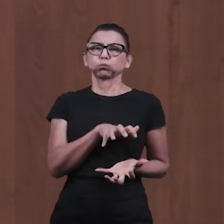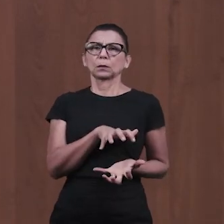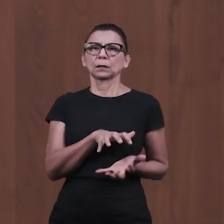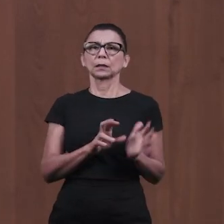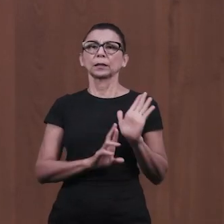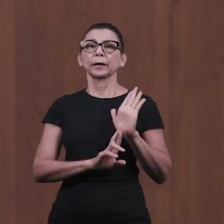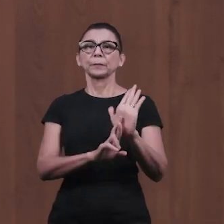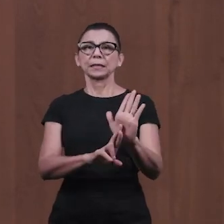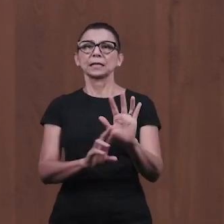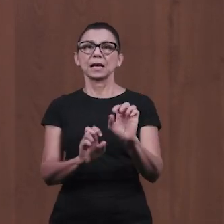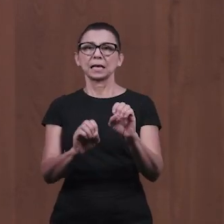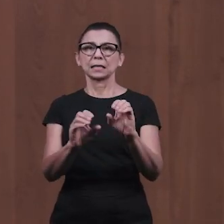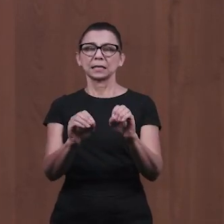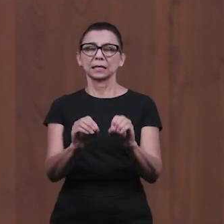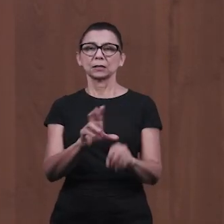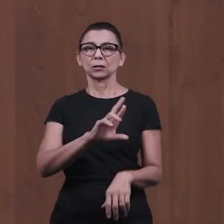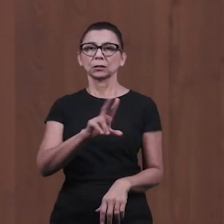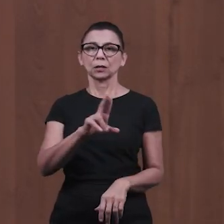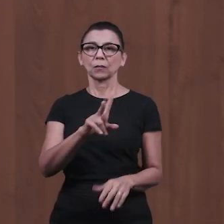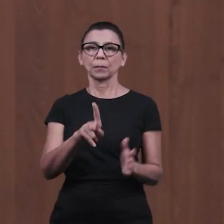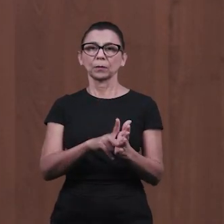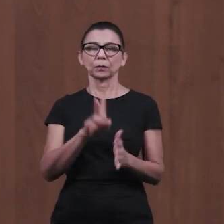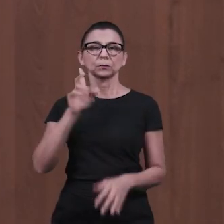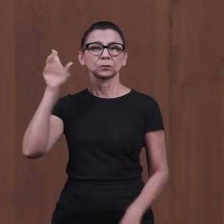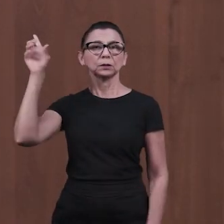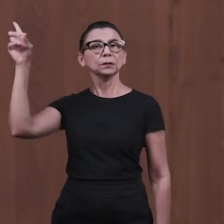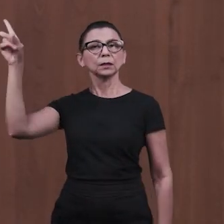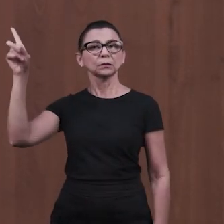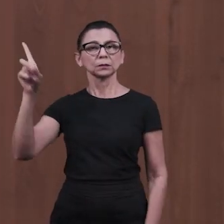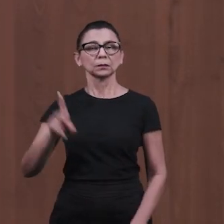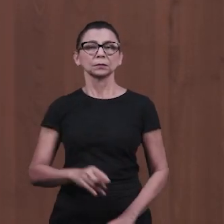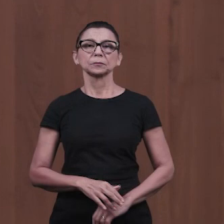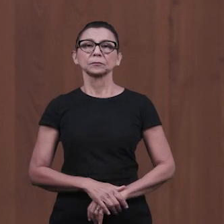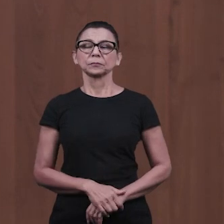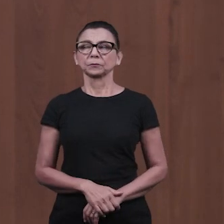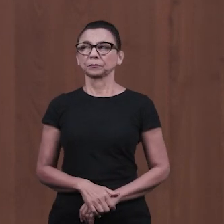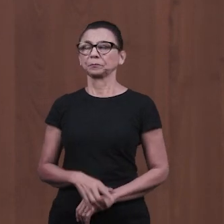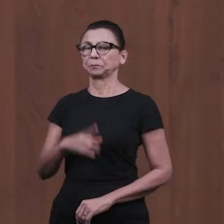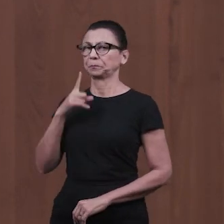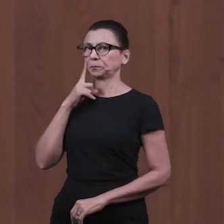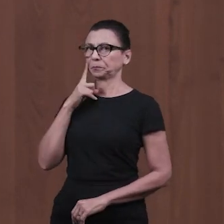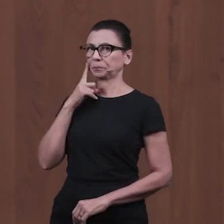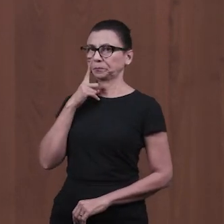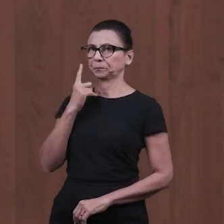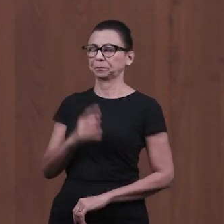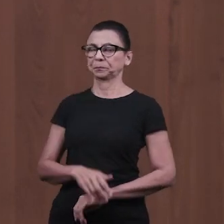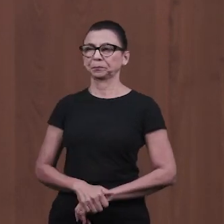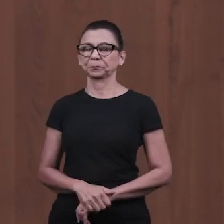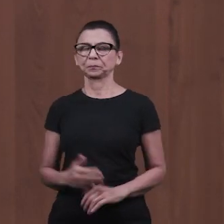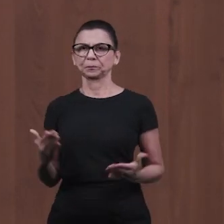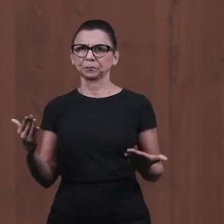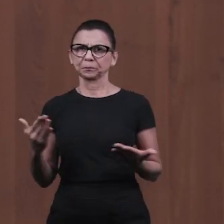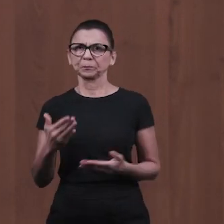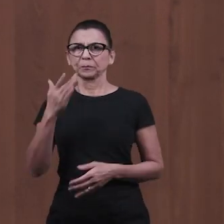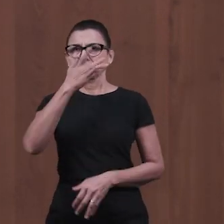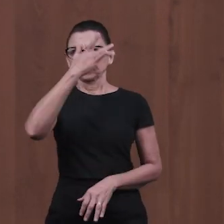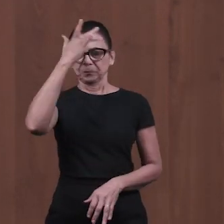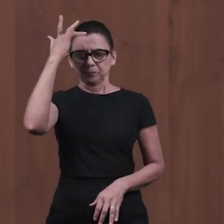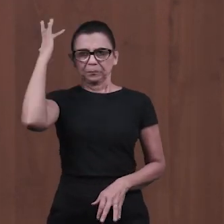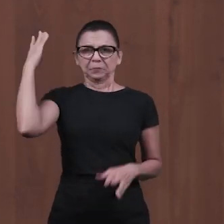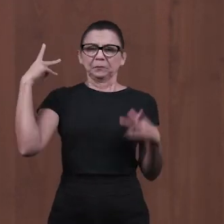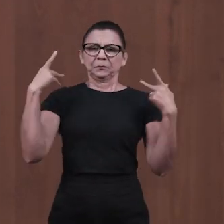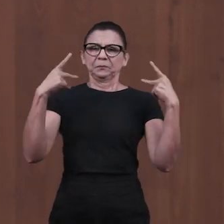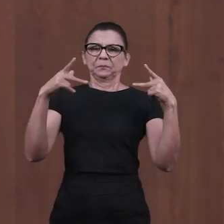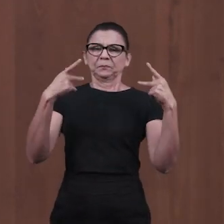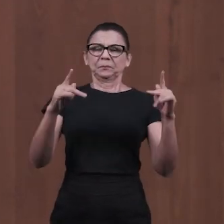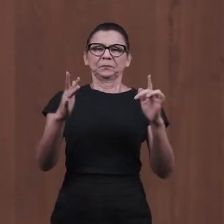enseignements qui ne viennent pas de Dieu. Regardez bien. Beaucoup aujourd'hui parlent de Jésus, mais n'ont pas le